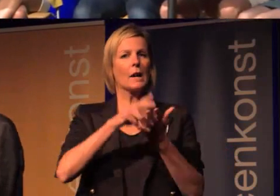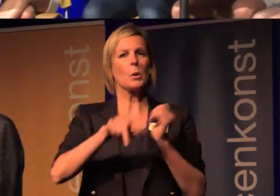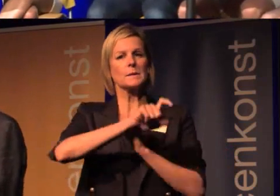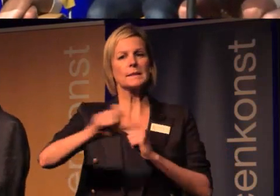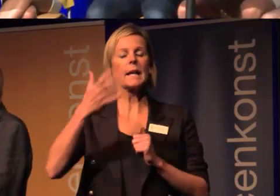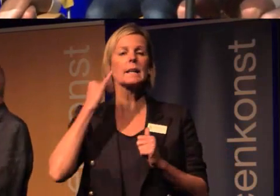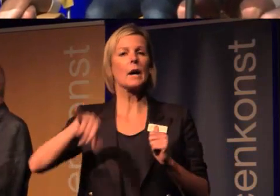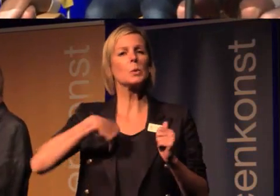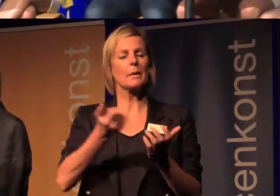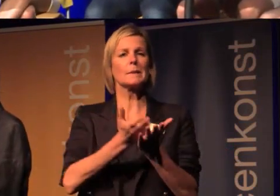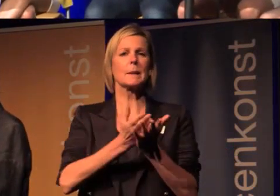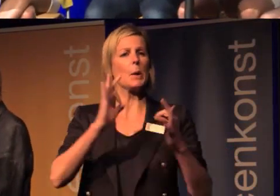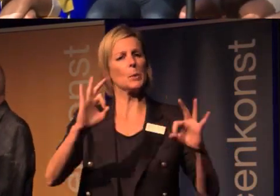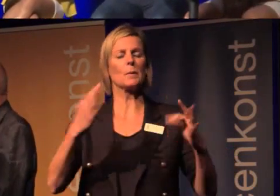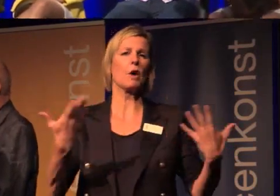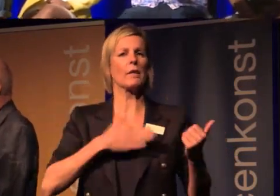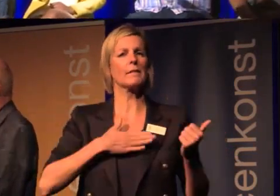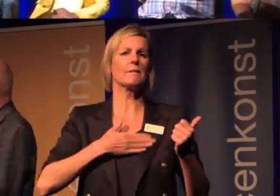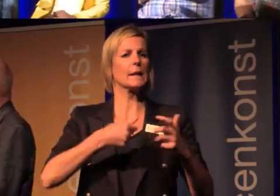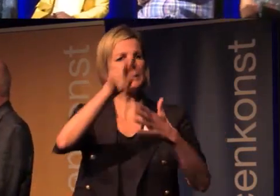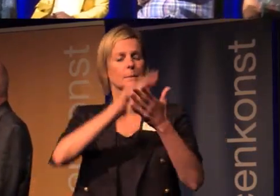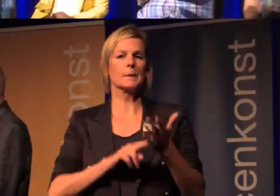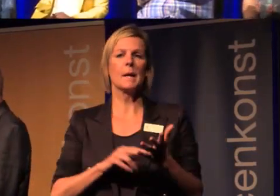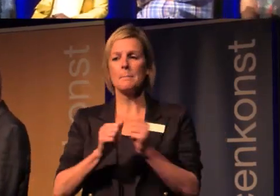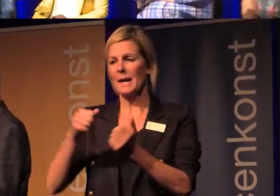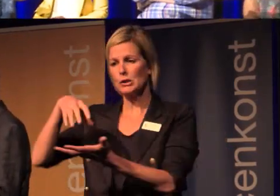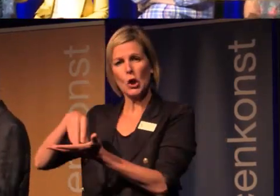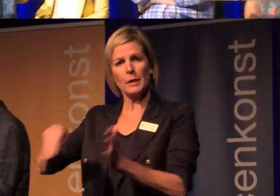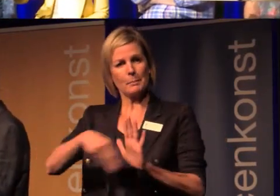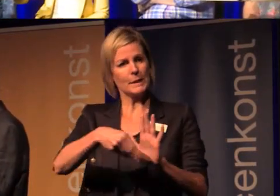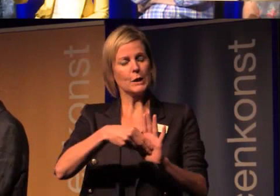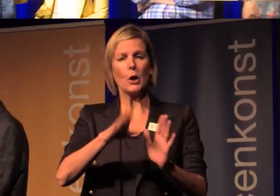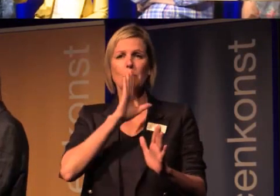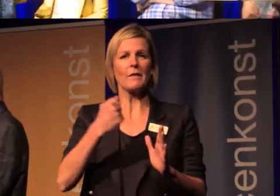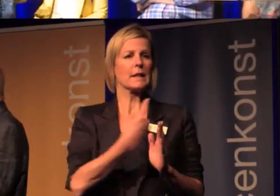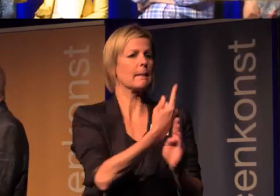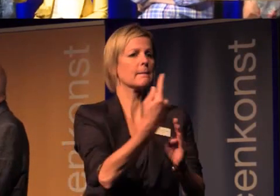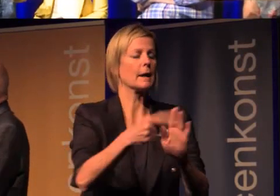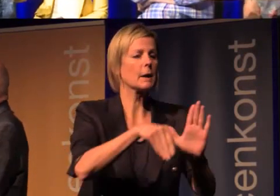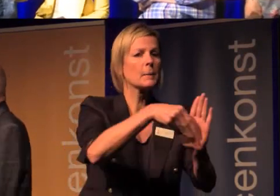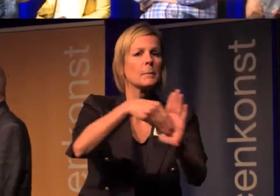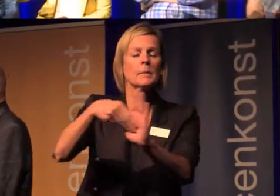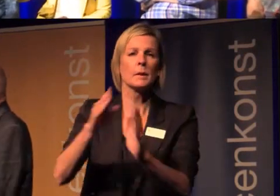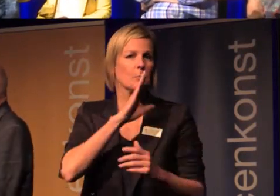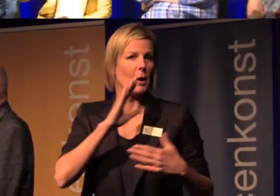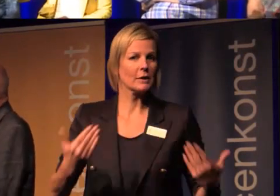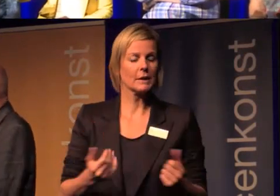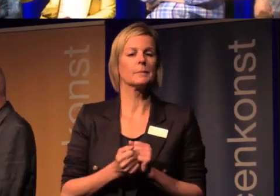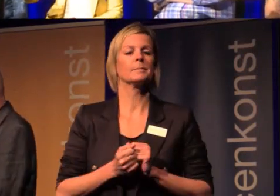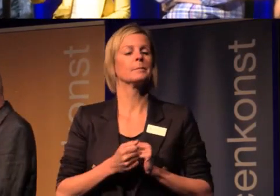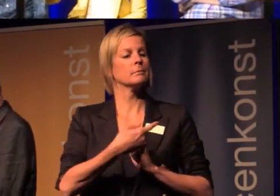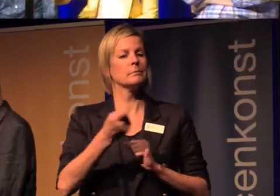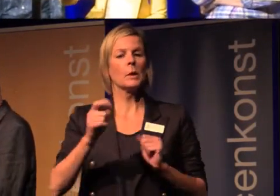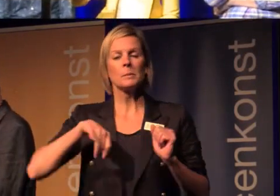det de vill. Men jag tror inte att staten behöver gå in med bidrag till olika konstnärer. Utan samtidigt får ju själva värdera vilken kultur